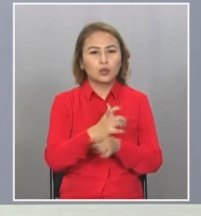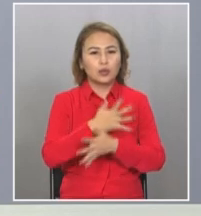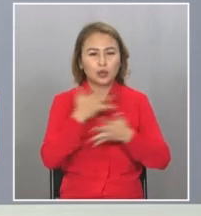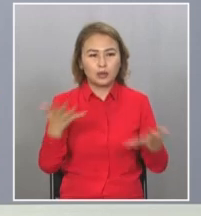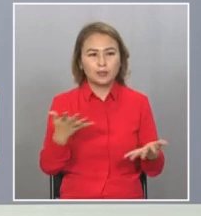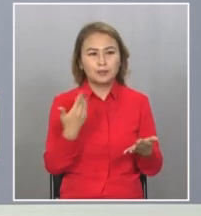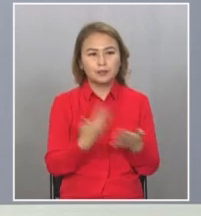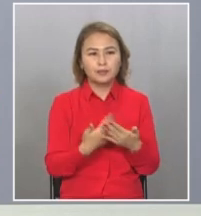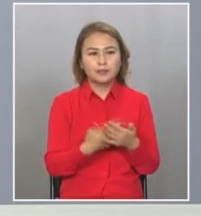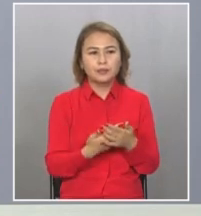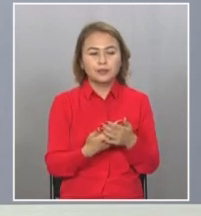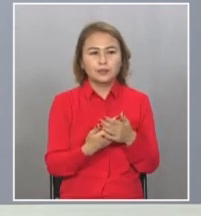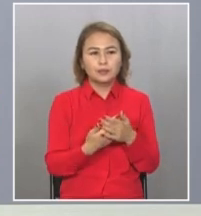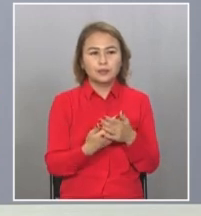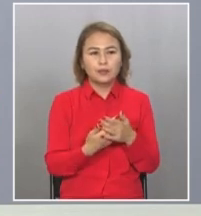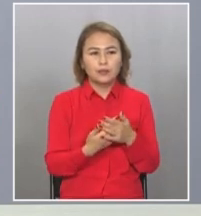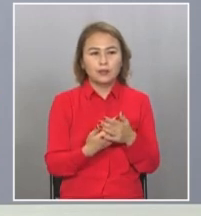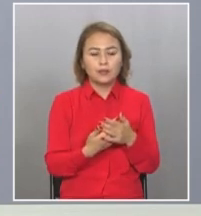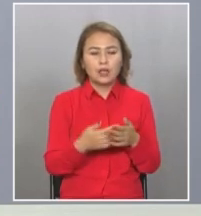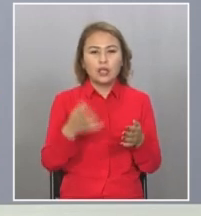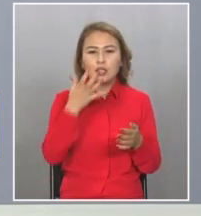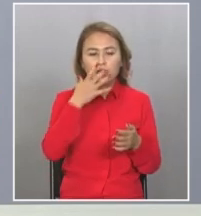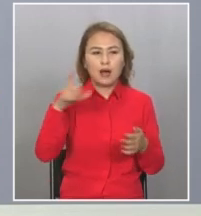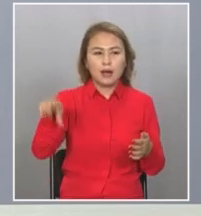тигізеді. Мысалға, жылы ағыстар